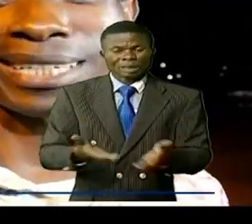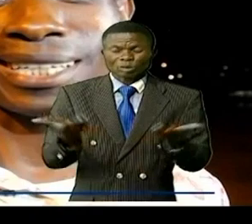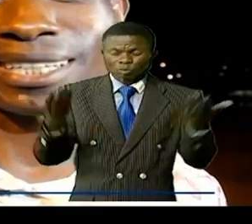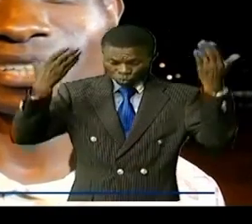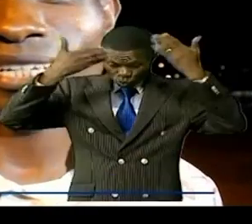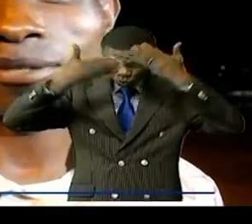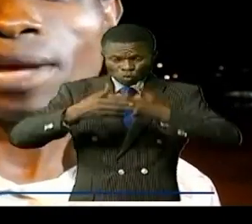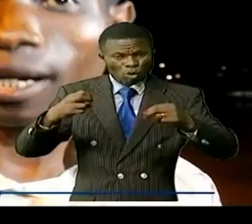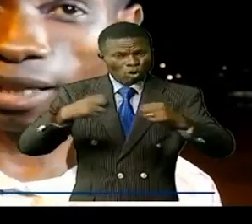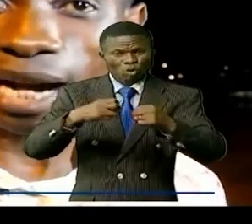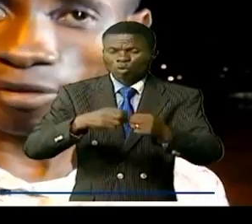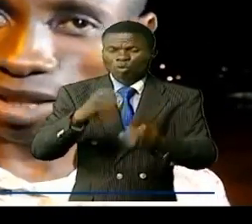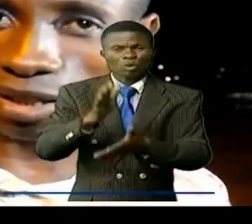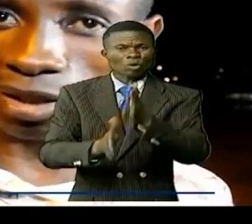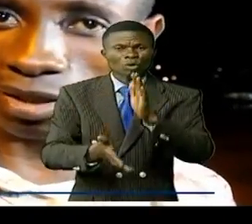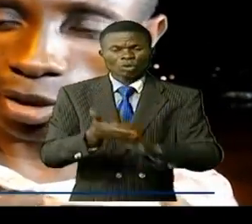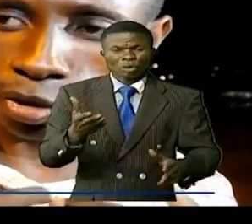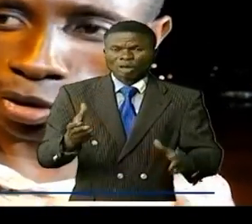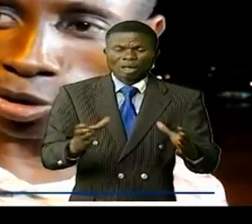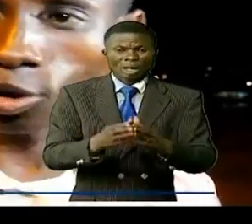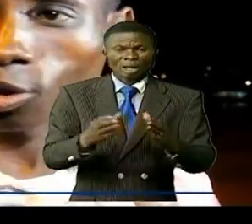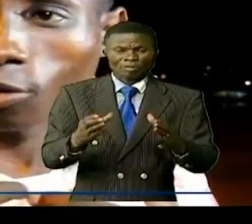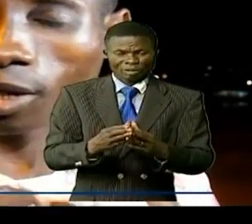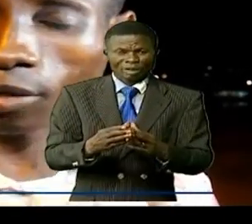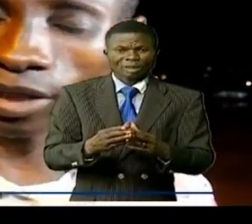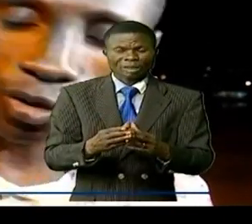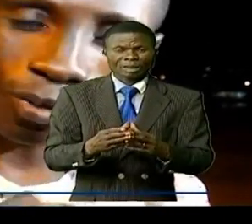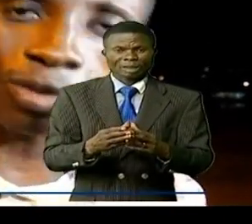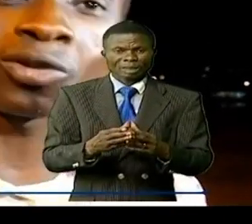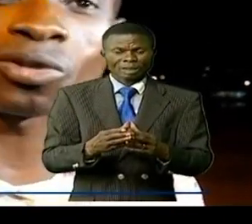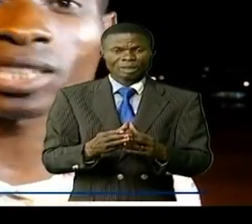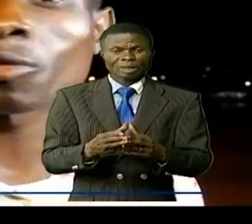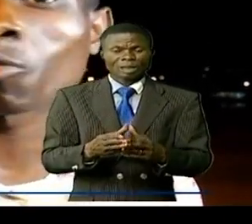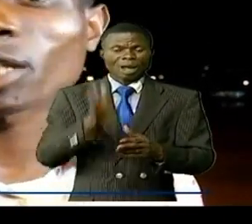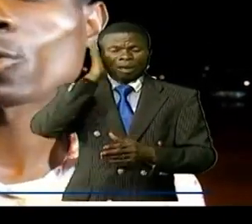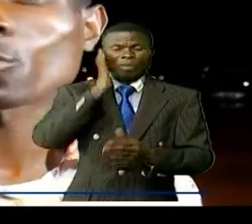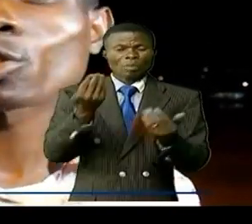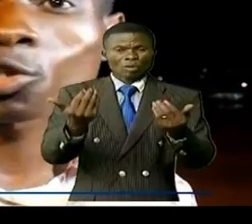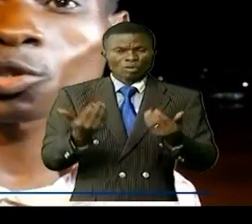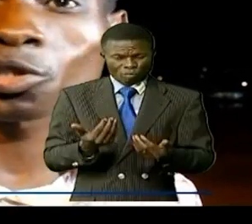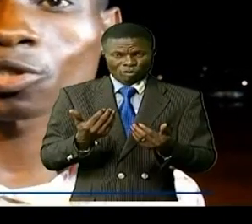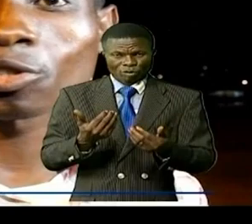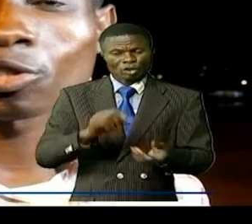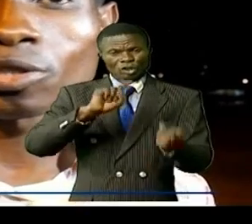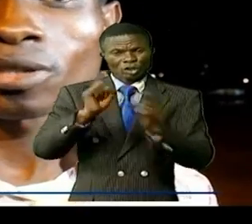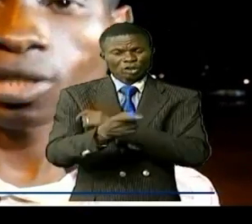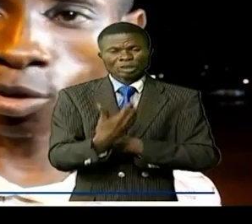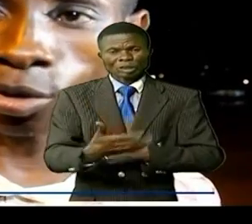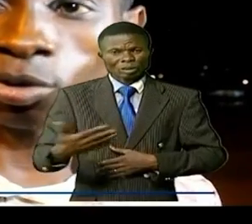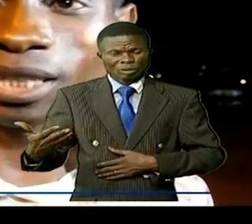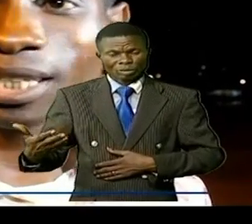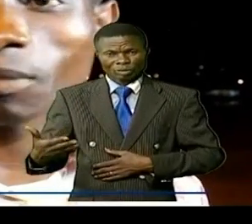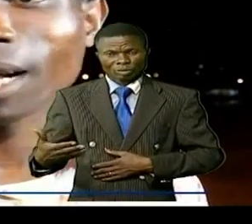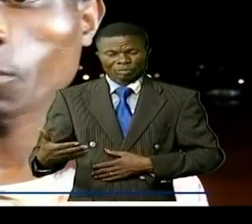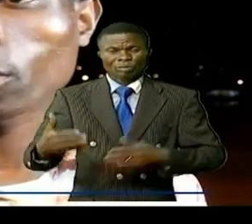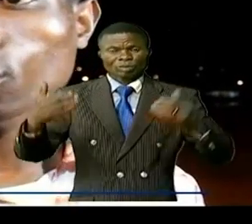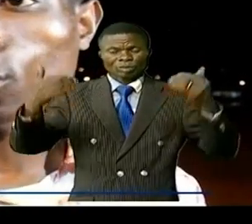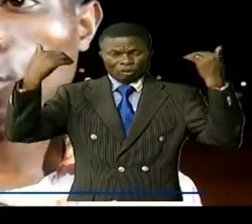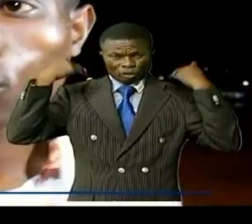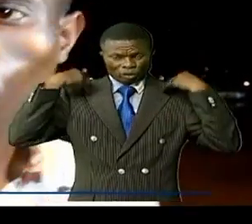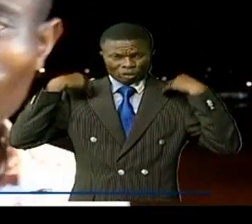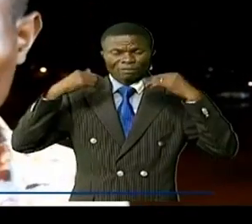l'obscurité. Là, avec cette bonne volonté de vouloir changer les choses, l'autorité urbaine a